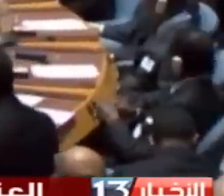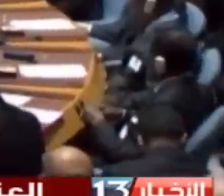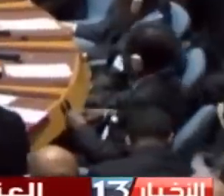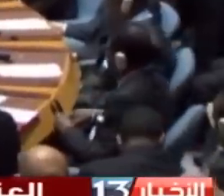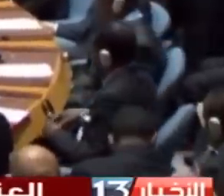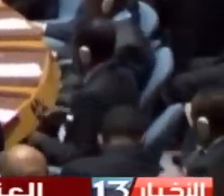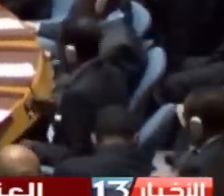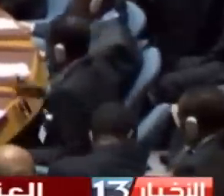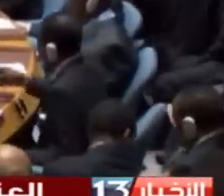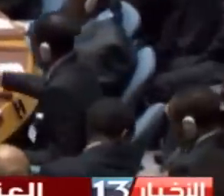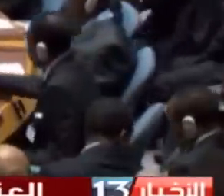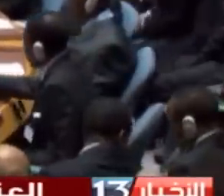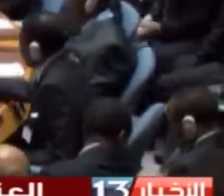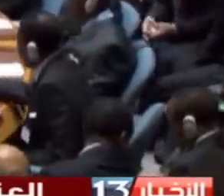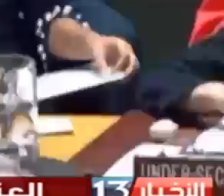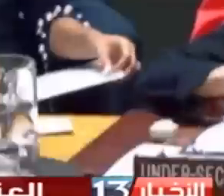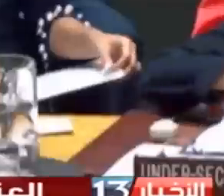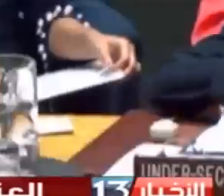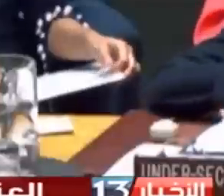النووي